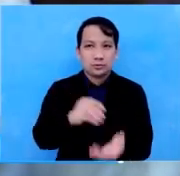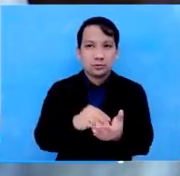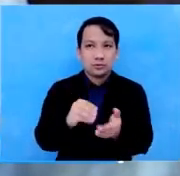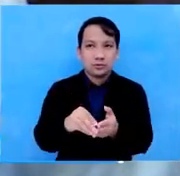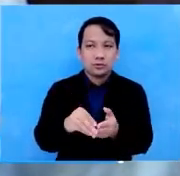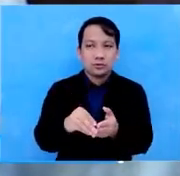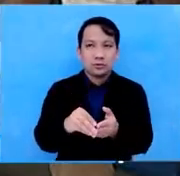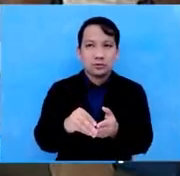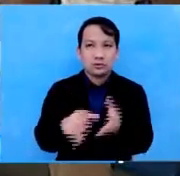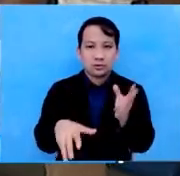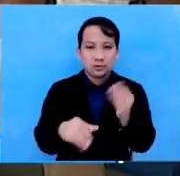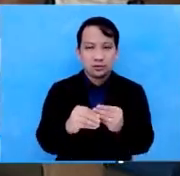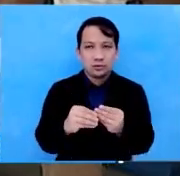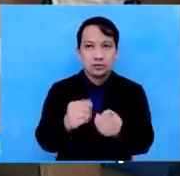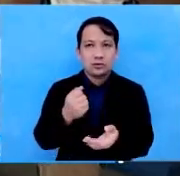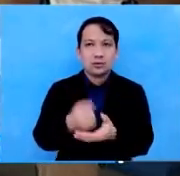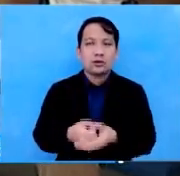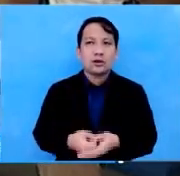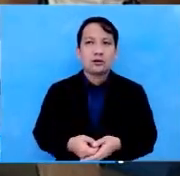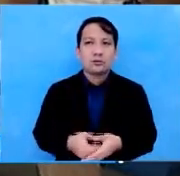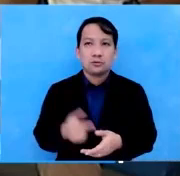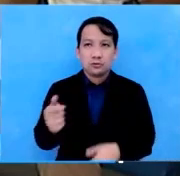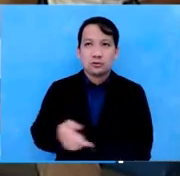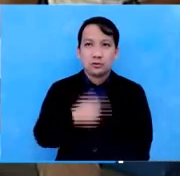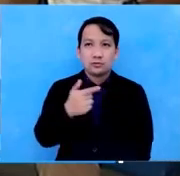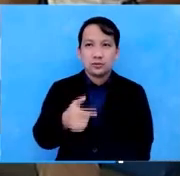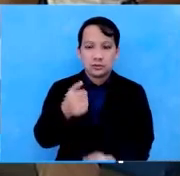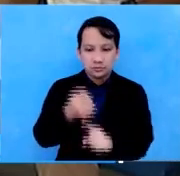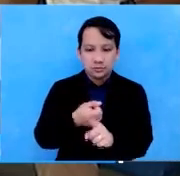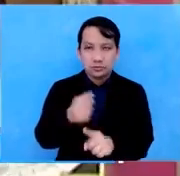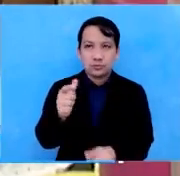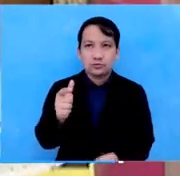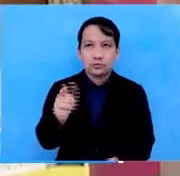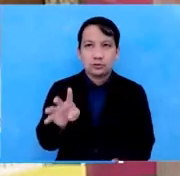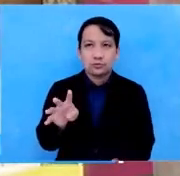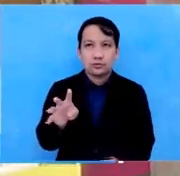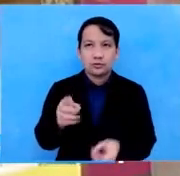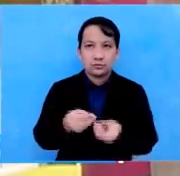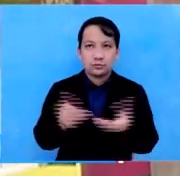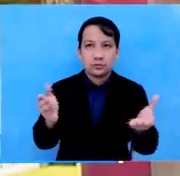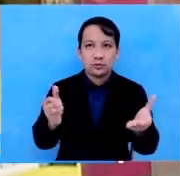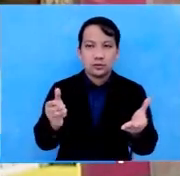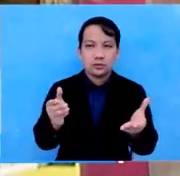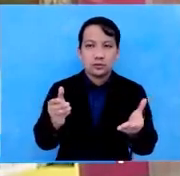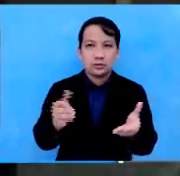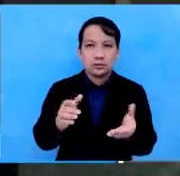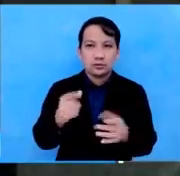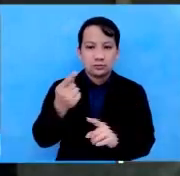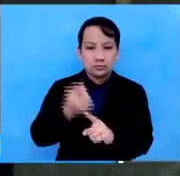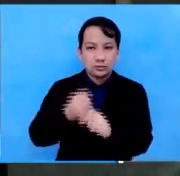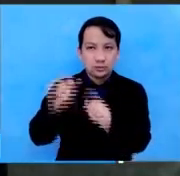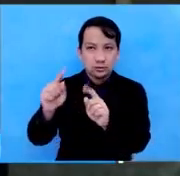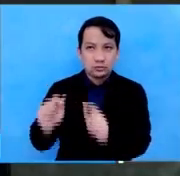225 milyong piso ang halaga. Tatagal hanggang September 24 ang bigayan na ayuda, nagaganapin tuwing Sabado.